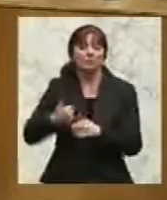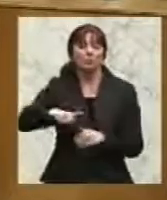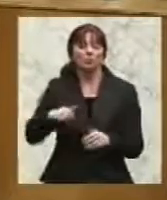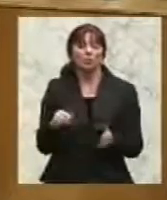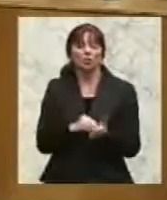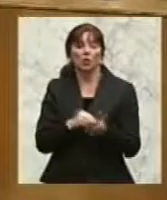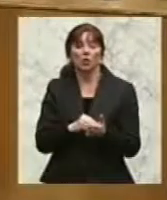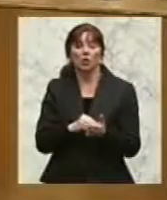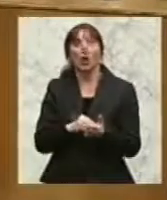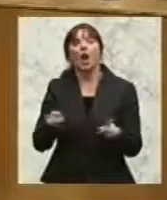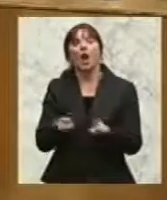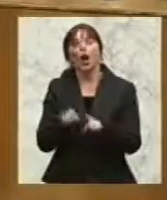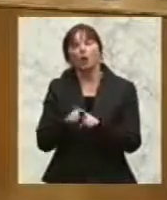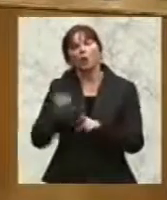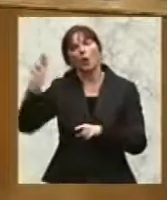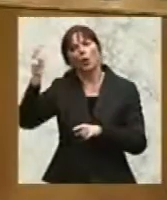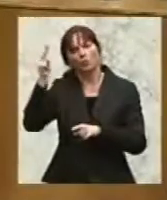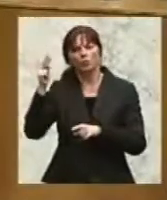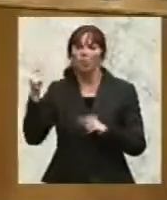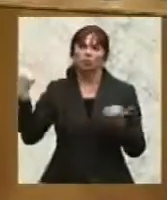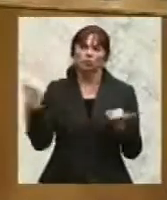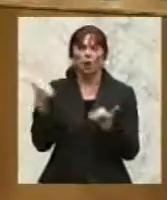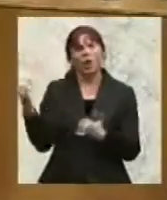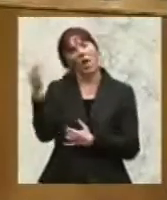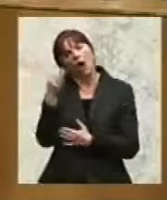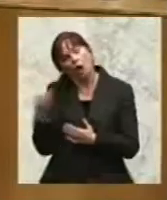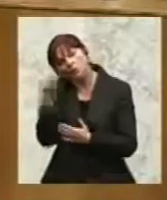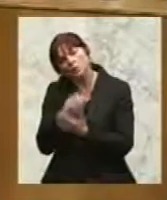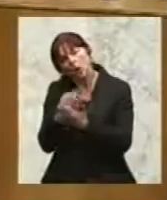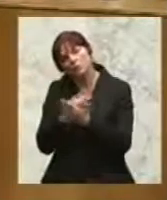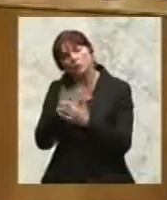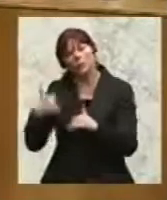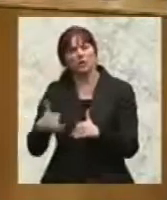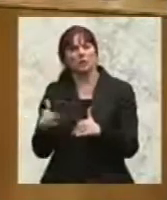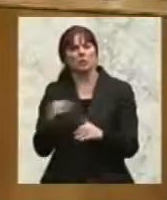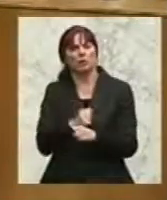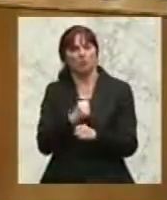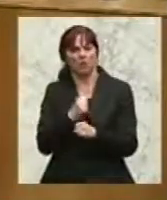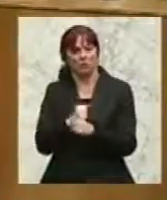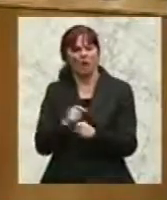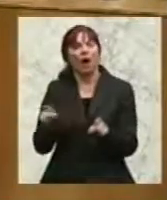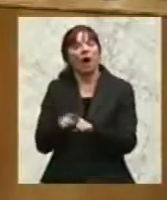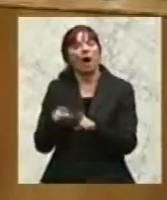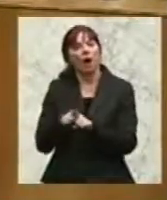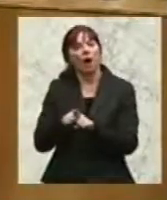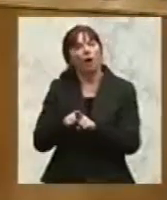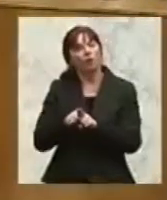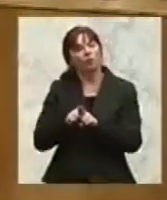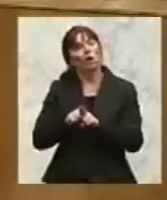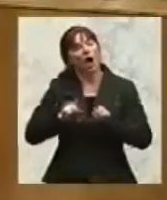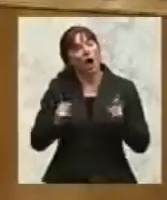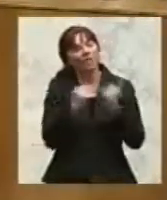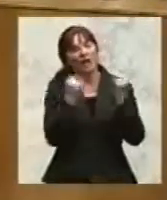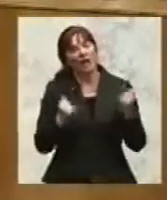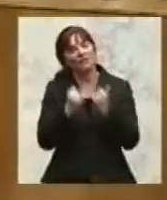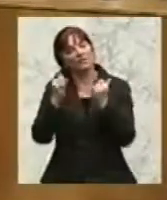und die hervorragende Ausbildung der Mitarbeiterinnen und Mitarbeiter im Rechnungshof auch die entsprechenden Interessen anderer Institutionen